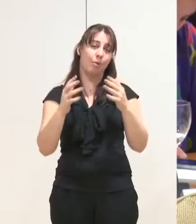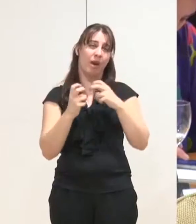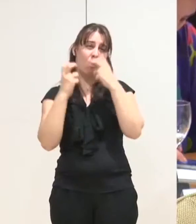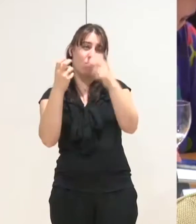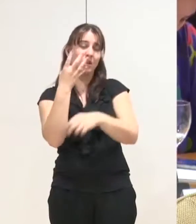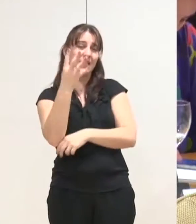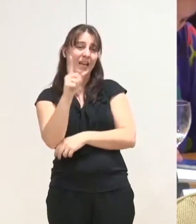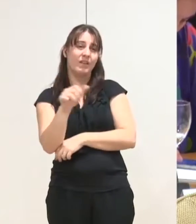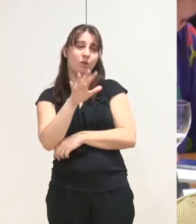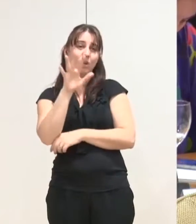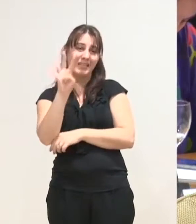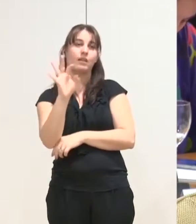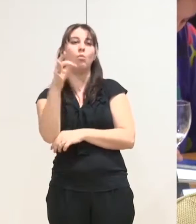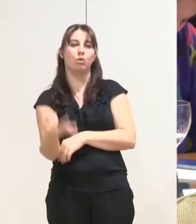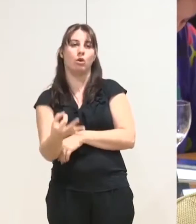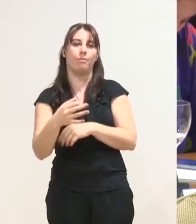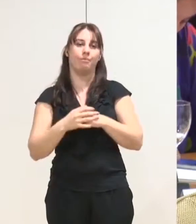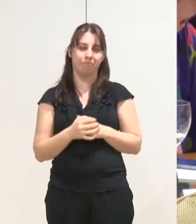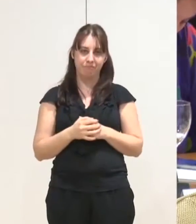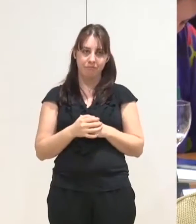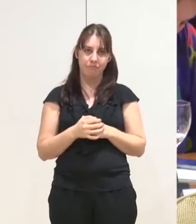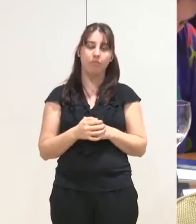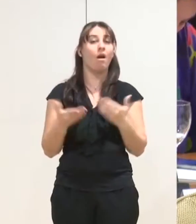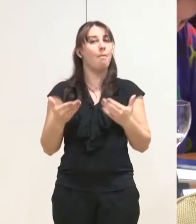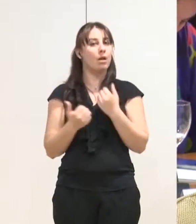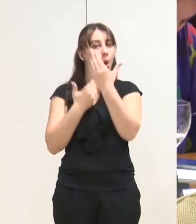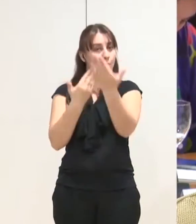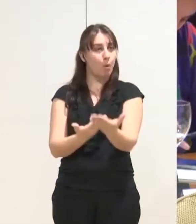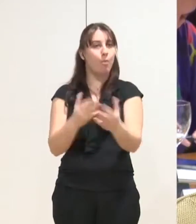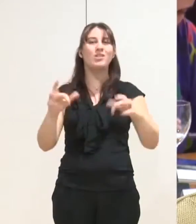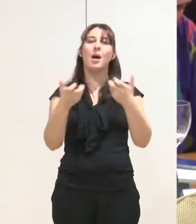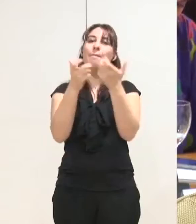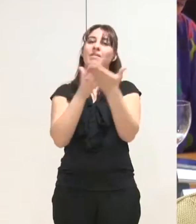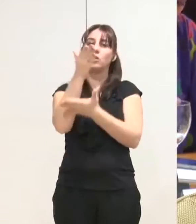4,4%. Alors, il vous est proposé aujourd'hui de valider ce montant